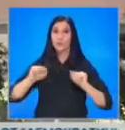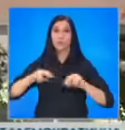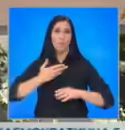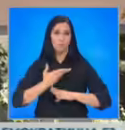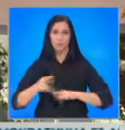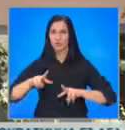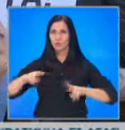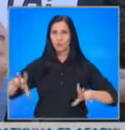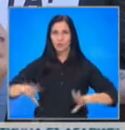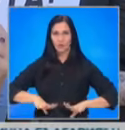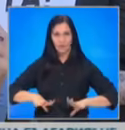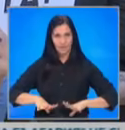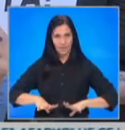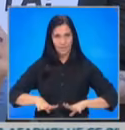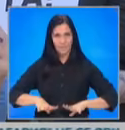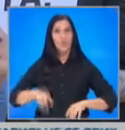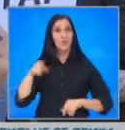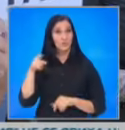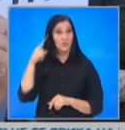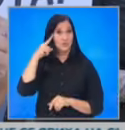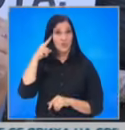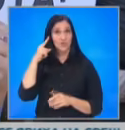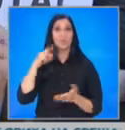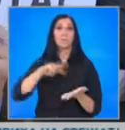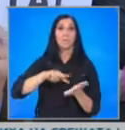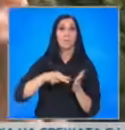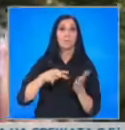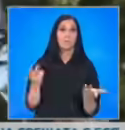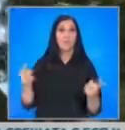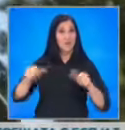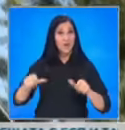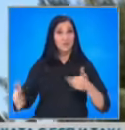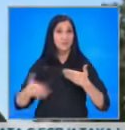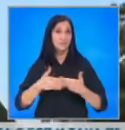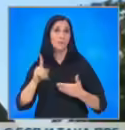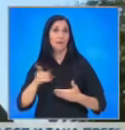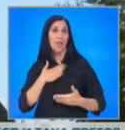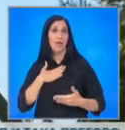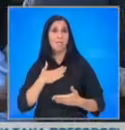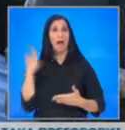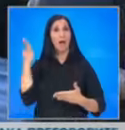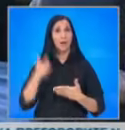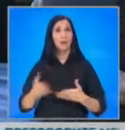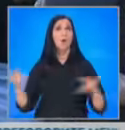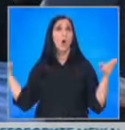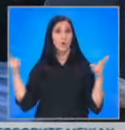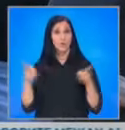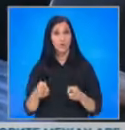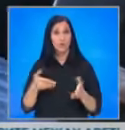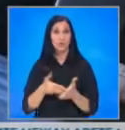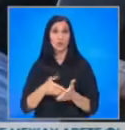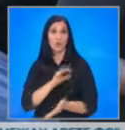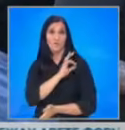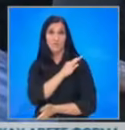градове. Това означава да фалираме и да затворим. Трябва да има край на рестрикциите, защото вакцинирането